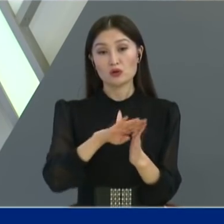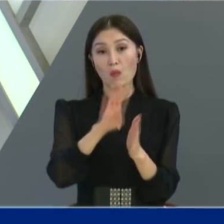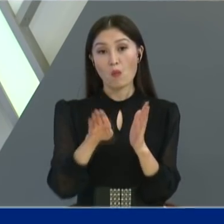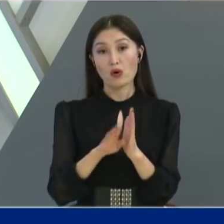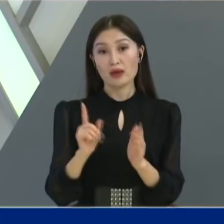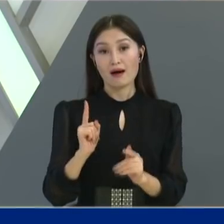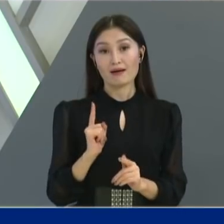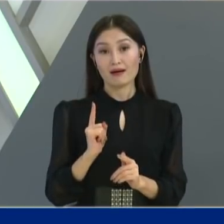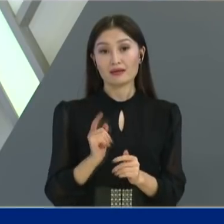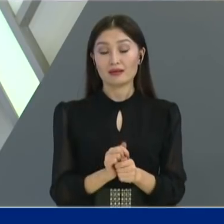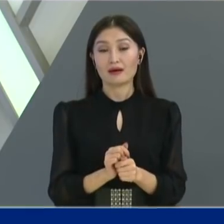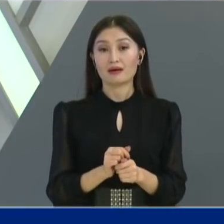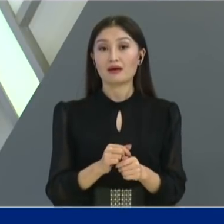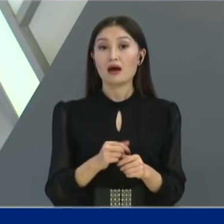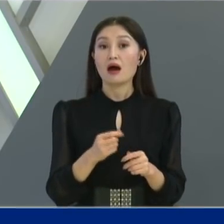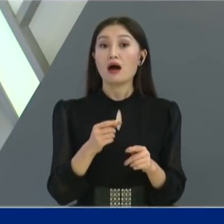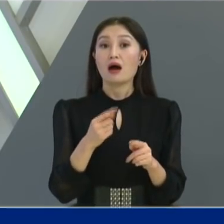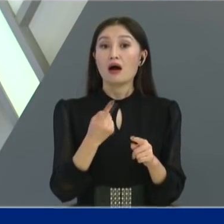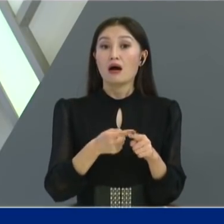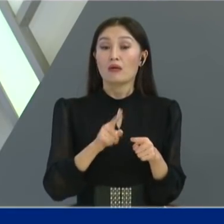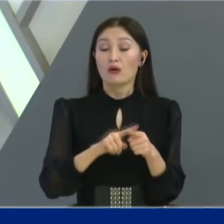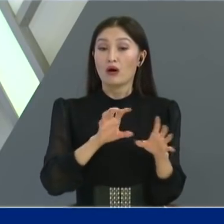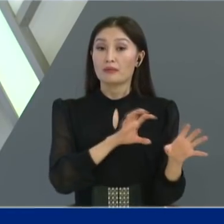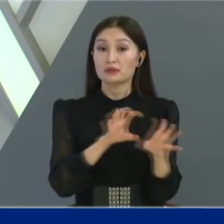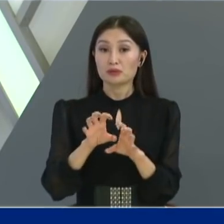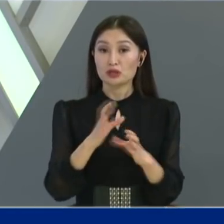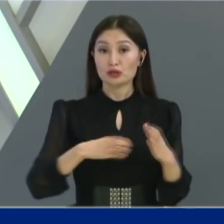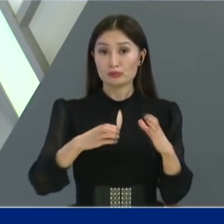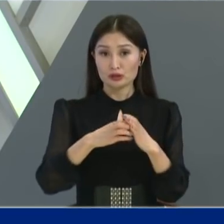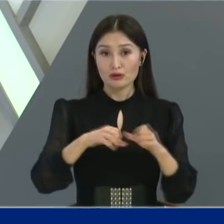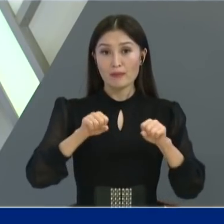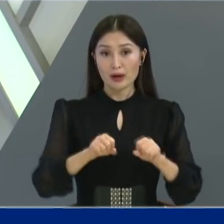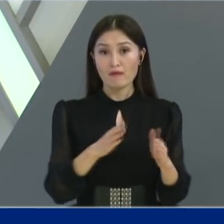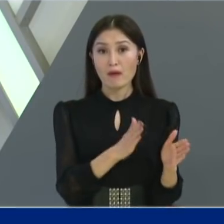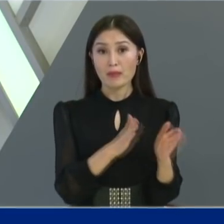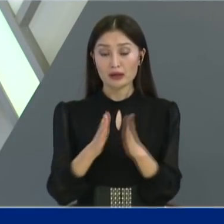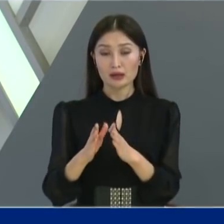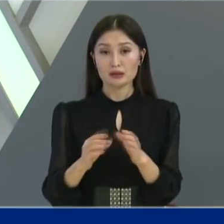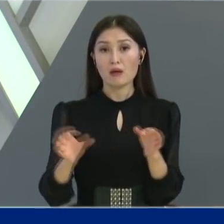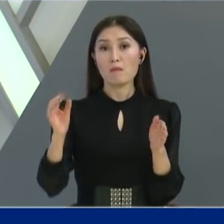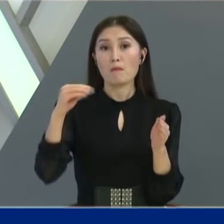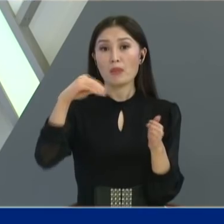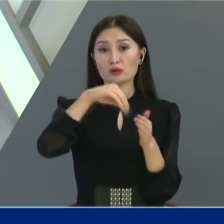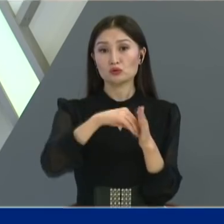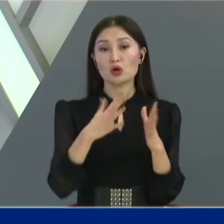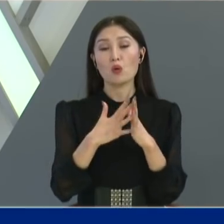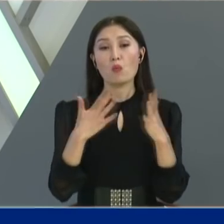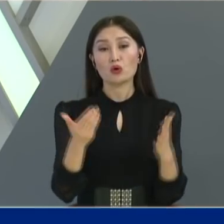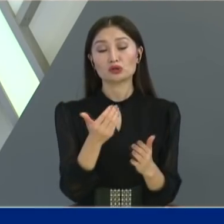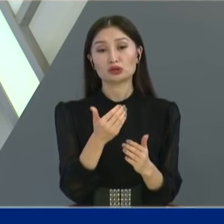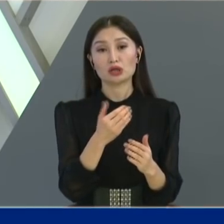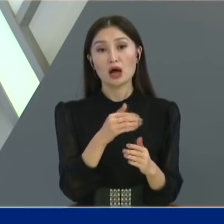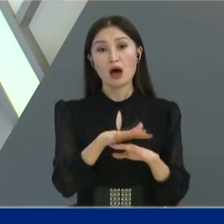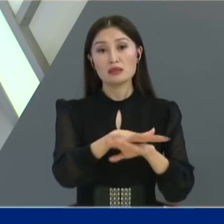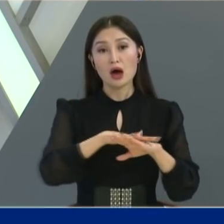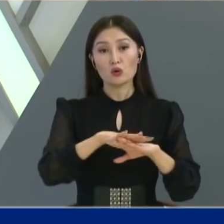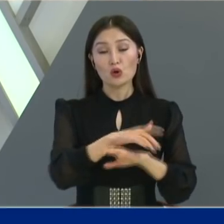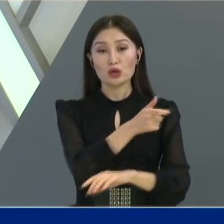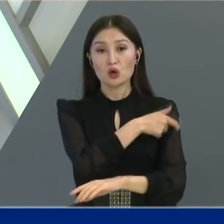охраной. Отмечается, что к обеспечению общественного правопорядка подключаются все больше народных